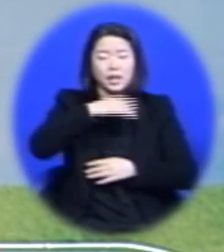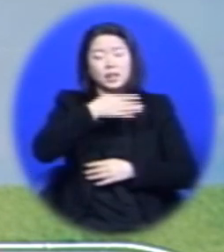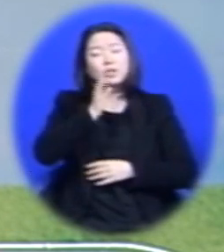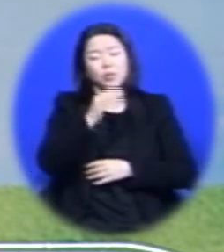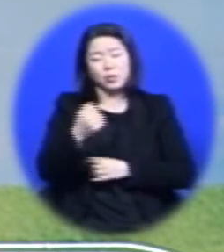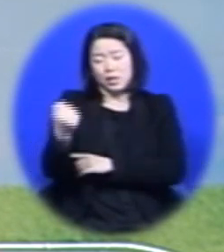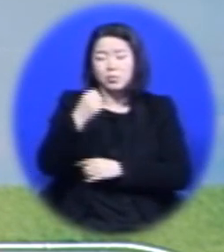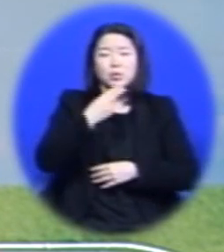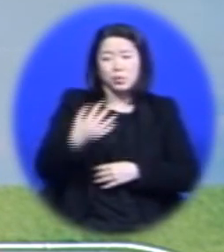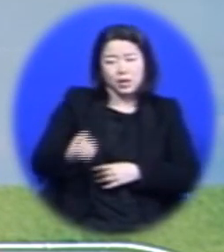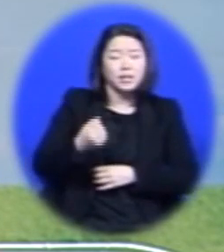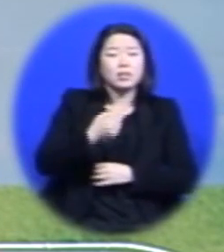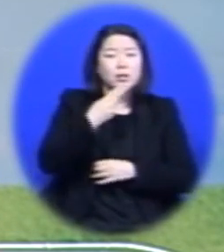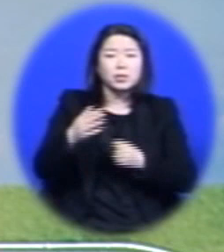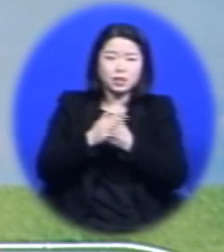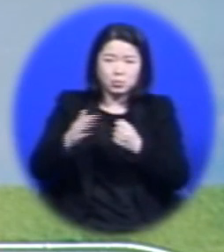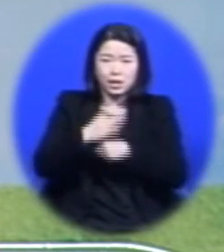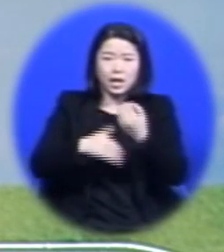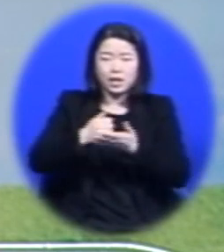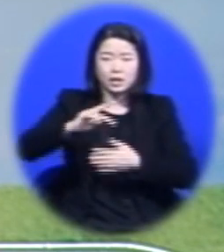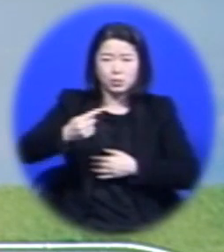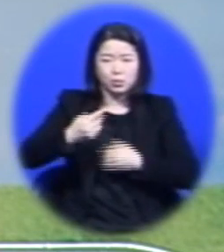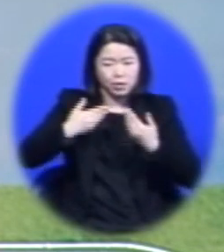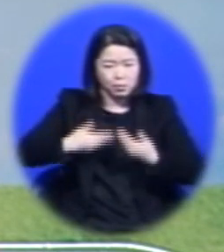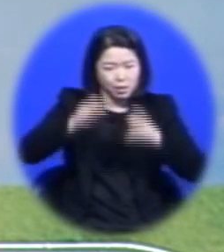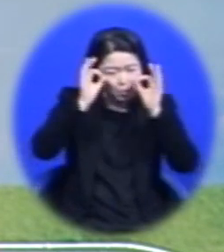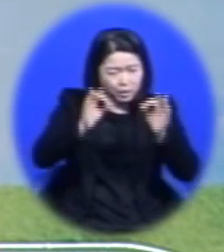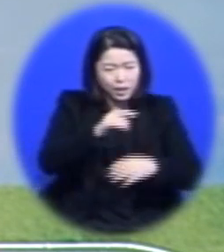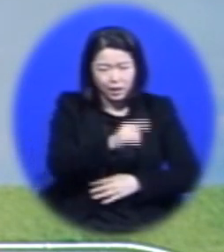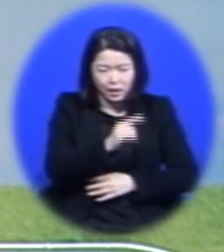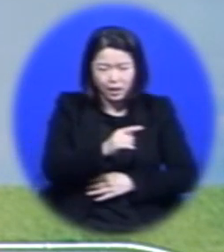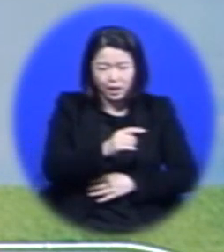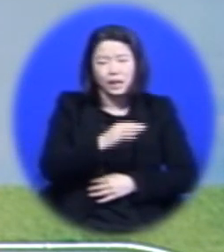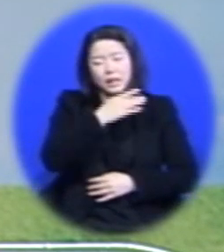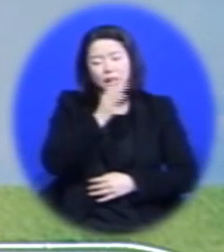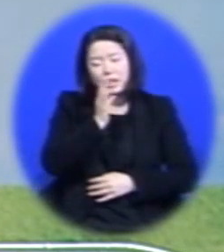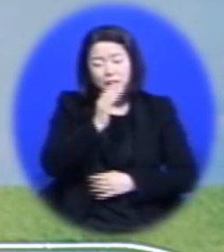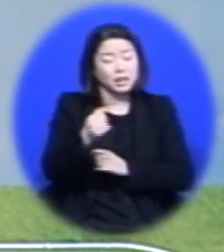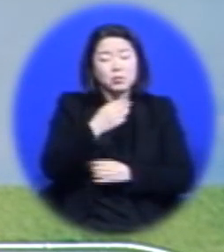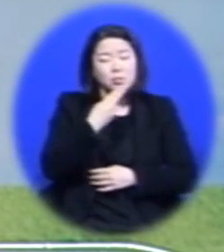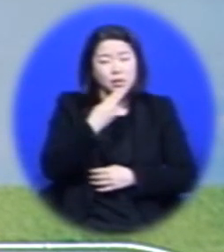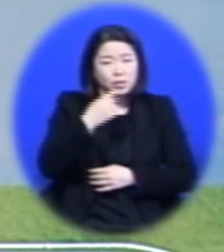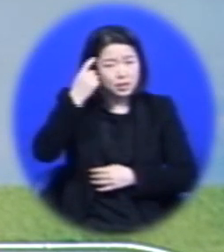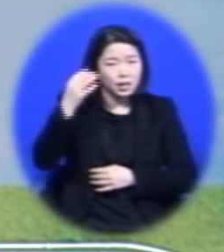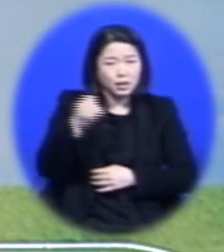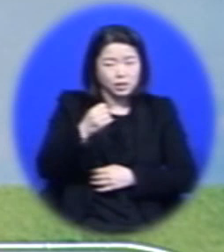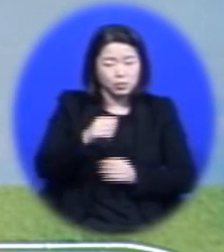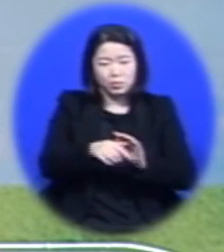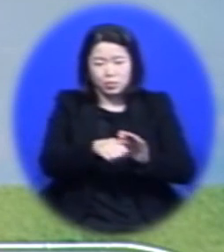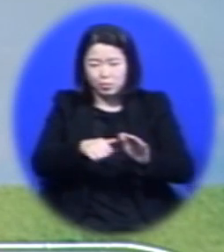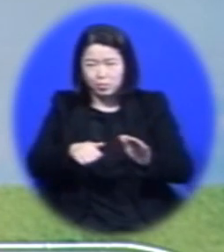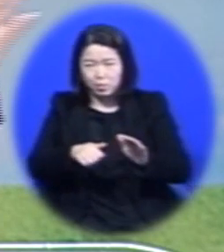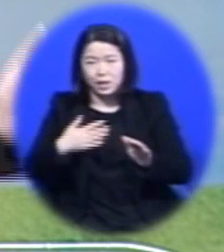없고 가진 것도 없어지니까 하나님 더 가만 보니까 얘 이제 별로네 그리고는 하나님 뜻을 그 머니